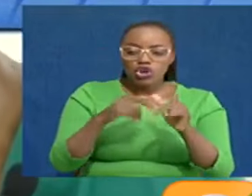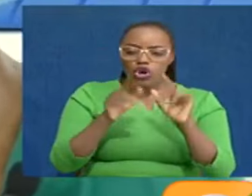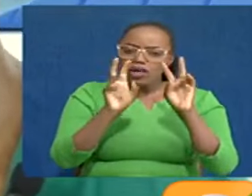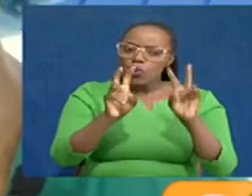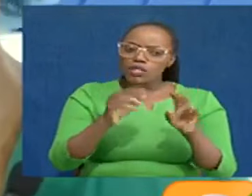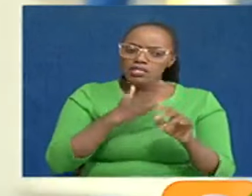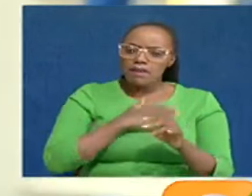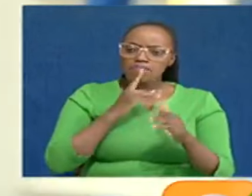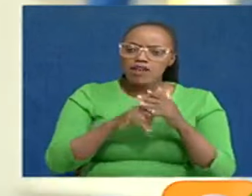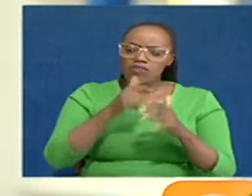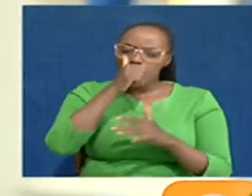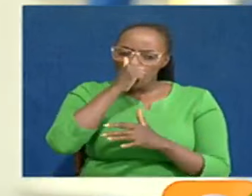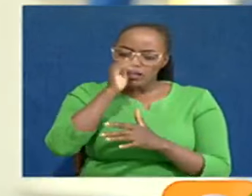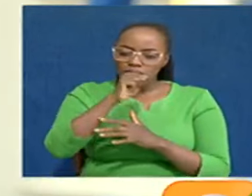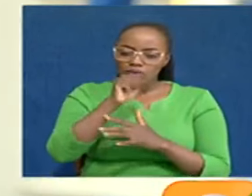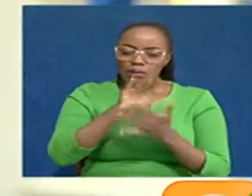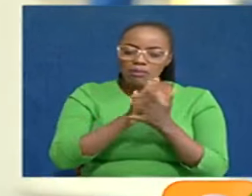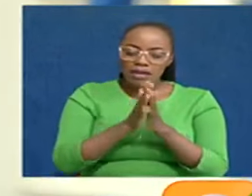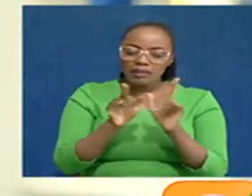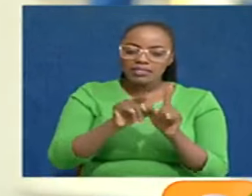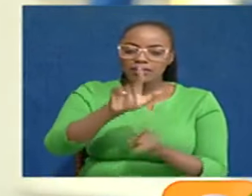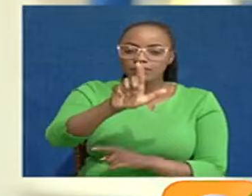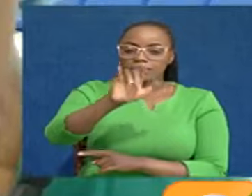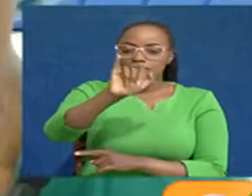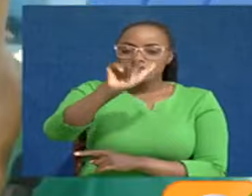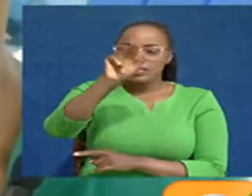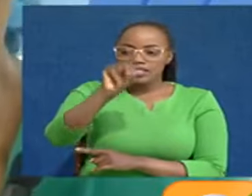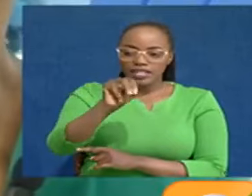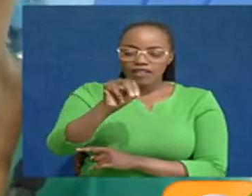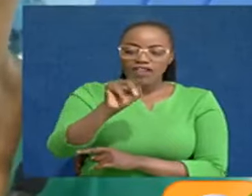mimi wanasema, I wish ningekuwa kama Lilian. Cha